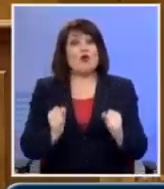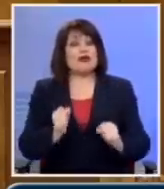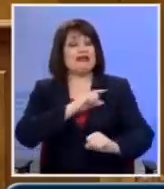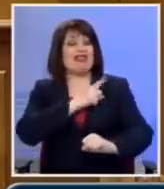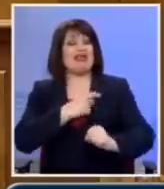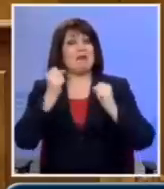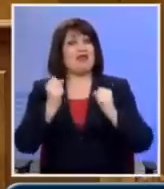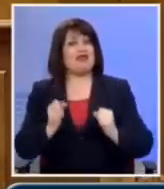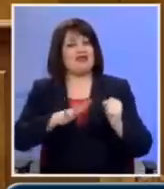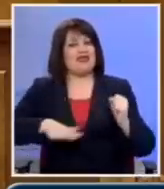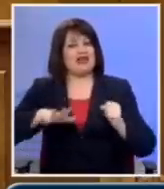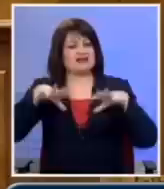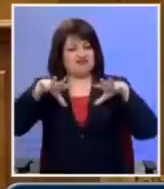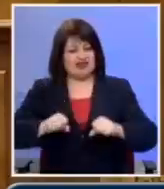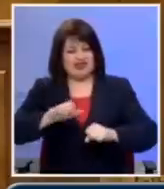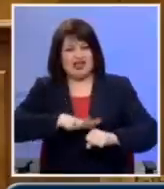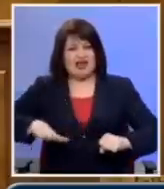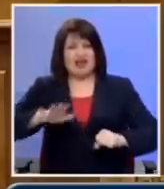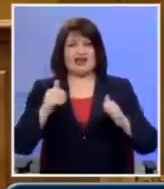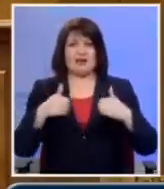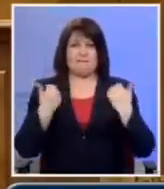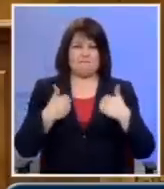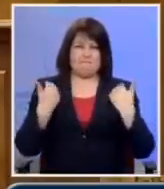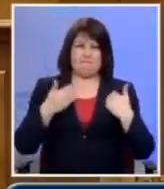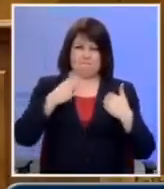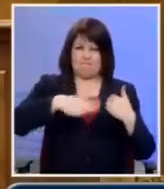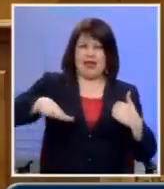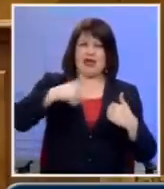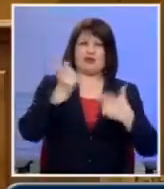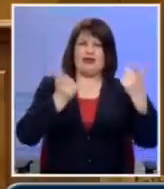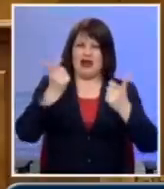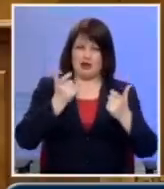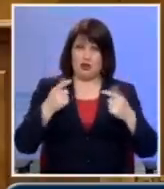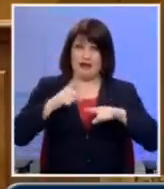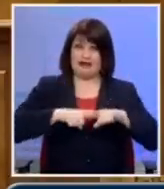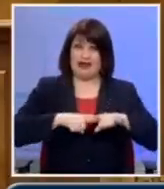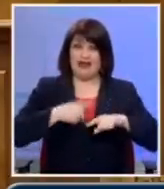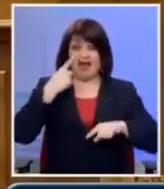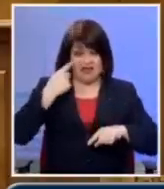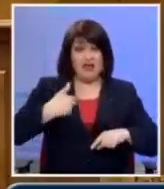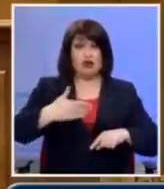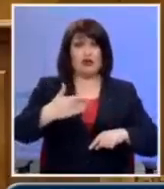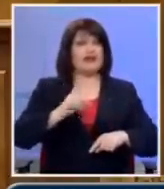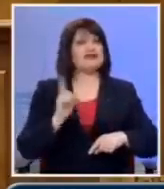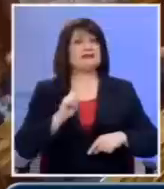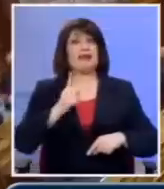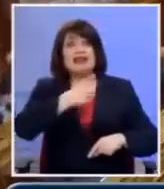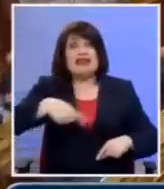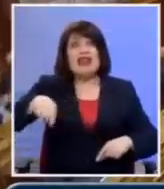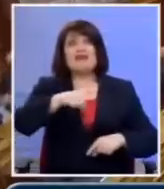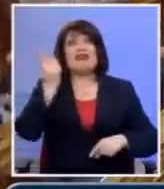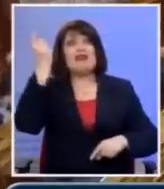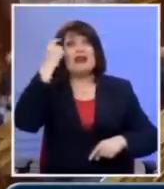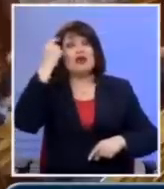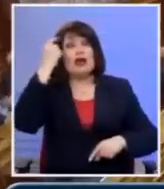μια χώρα κυρίαρχη που δεν μπορεί να παίζουν μαζί της εταίροι και δανειστές. Θα το διαπιστώσετε και εσείς, θα το διαπιστώσουν